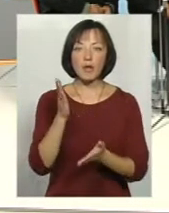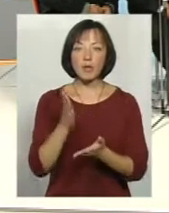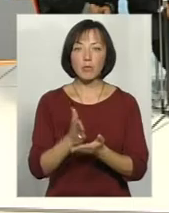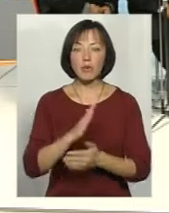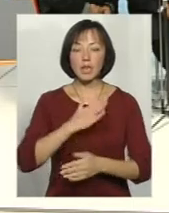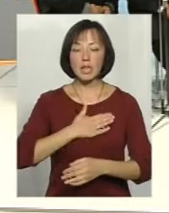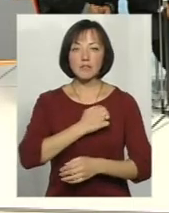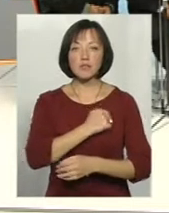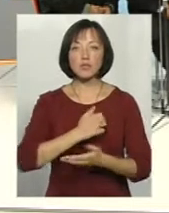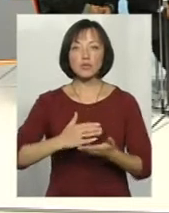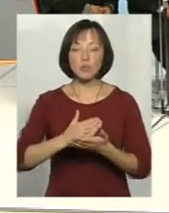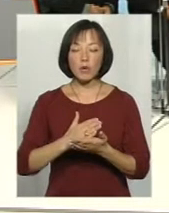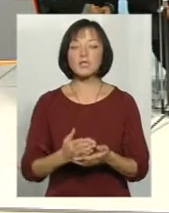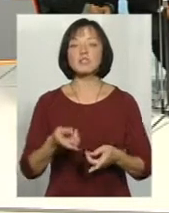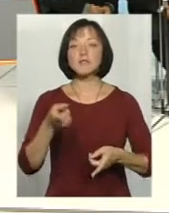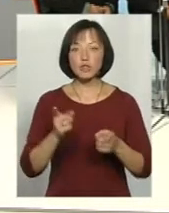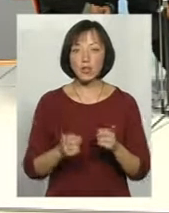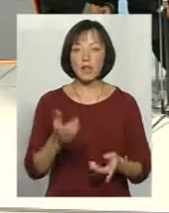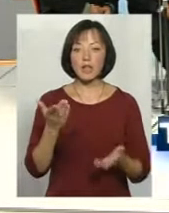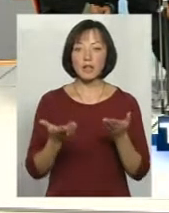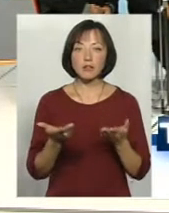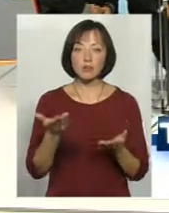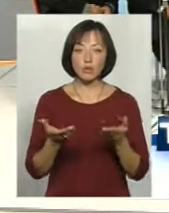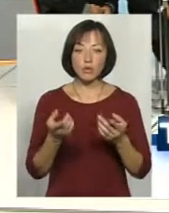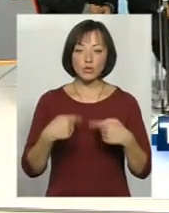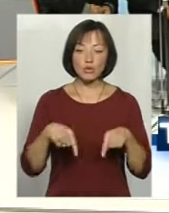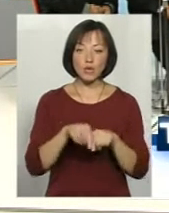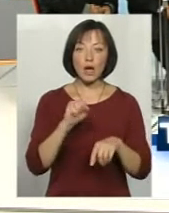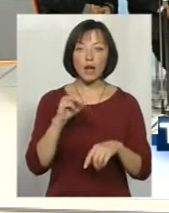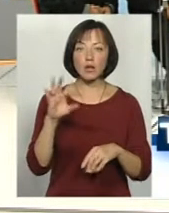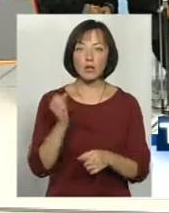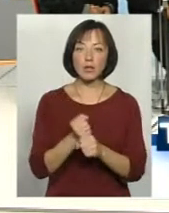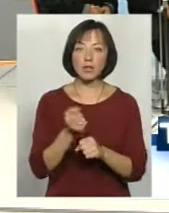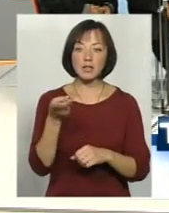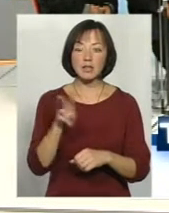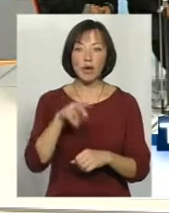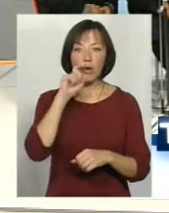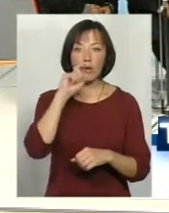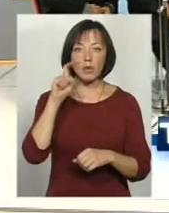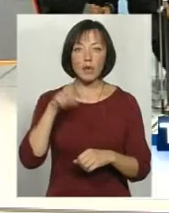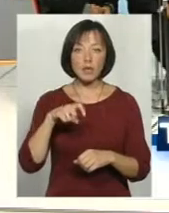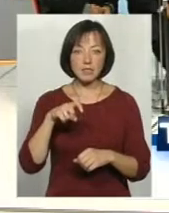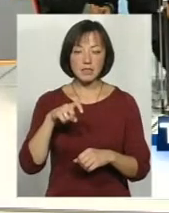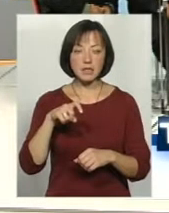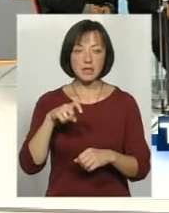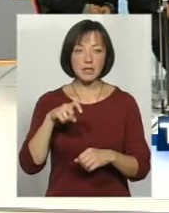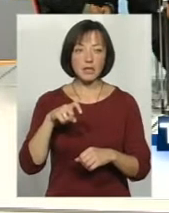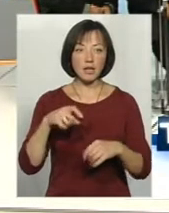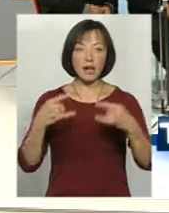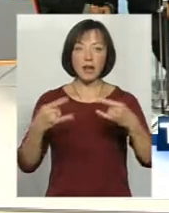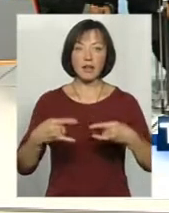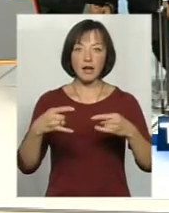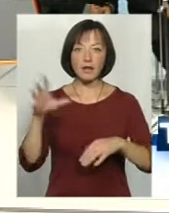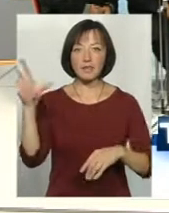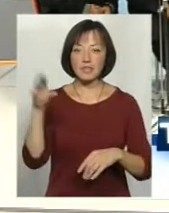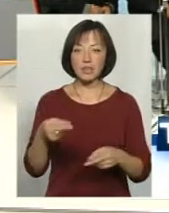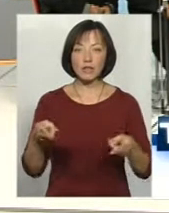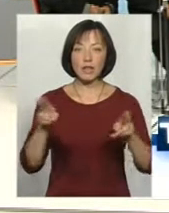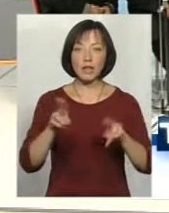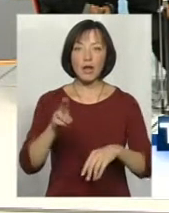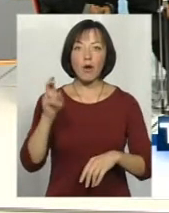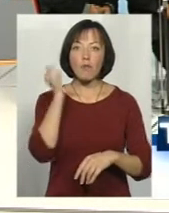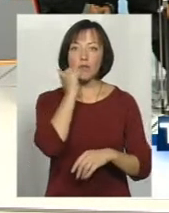наших військовослужбовців. Ну, звичайно, якщо він приходить з зони АТО, а там працюють два українські канали, все остальне, московське телебачення,